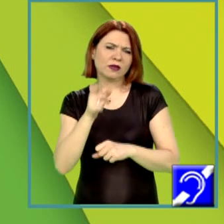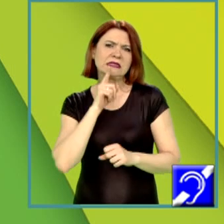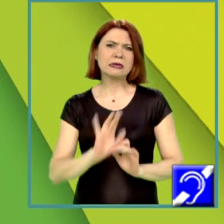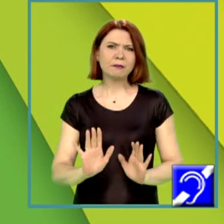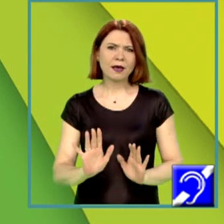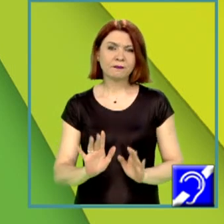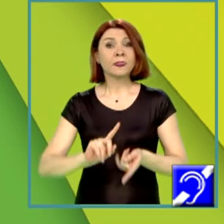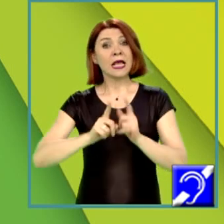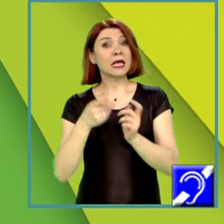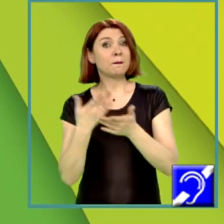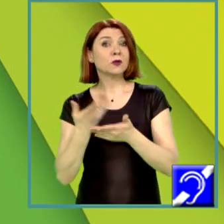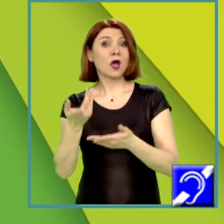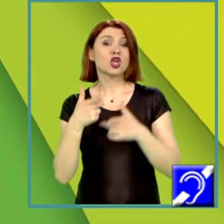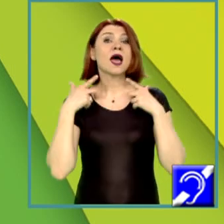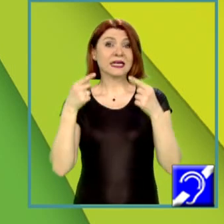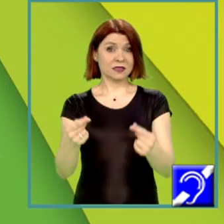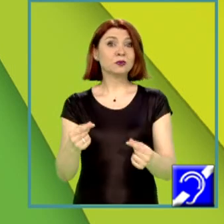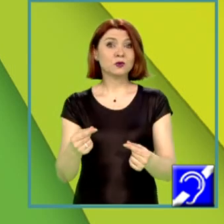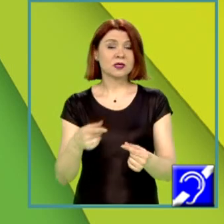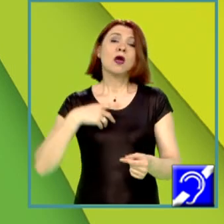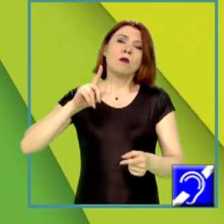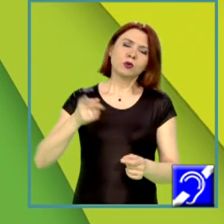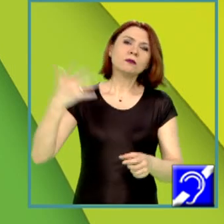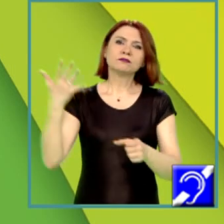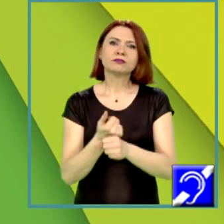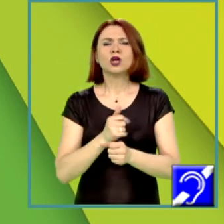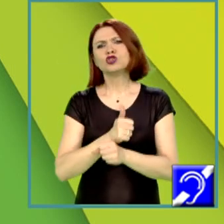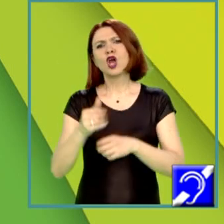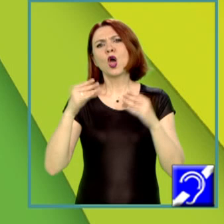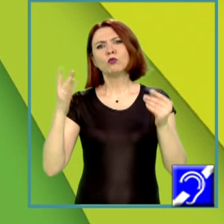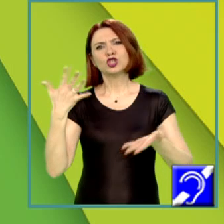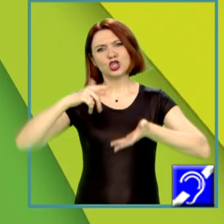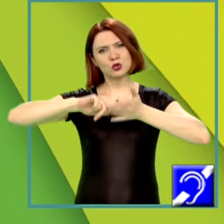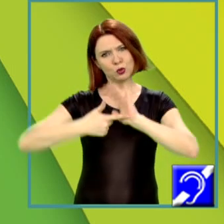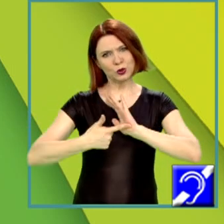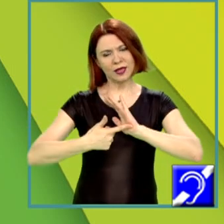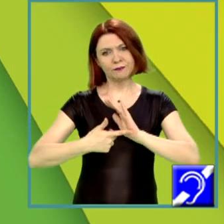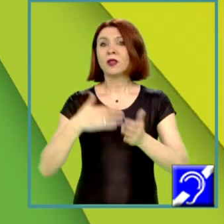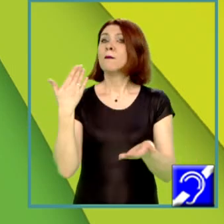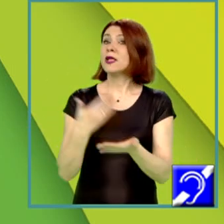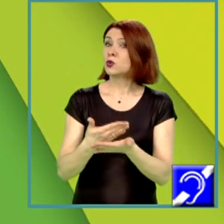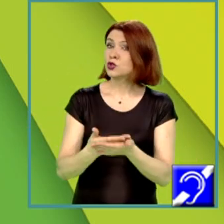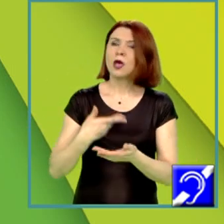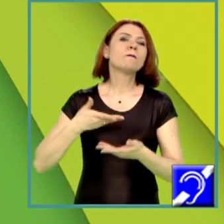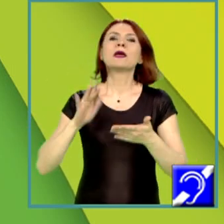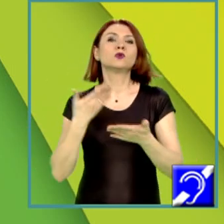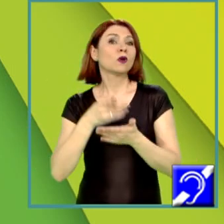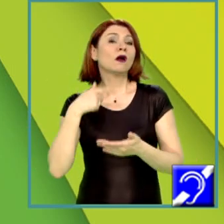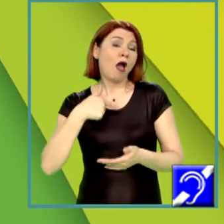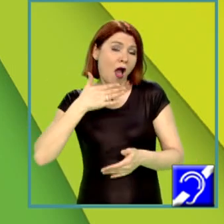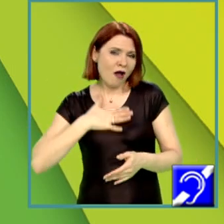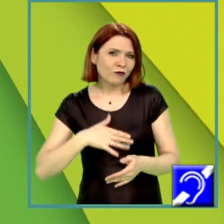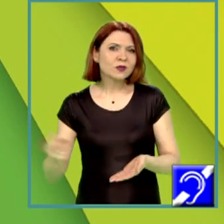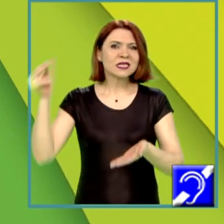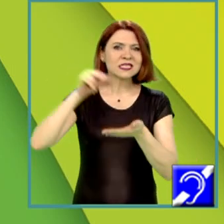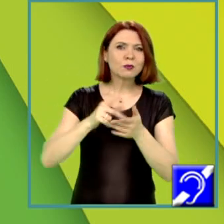Simplă dar pentru un astfel de răspuns Am putea obține cel mult 5 puncte de ce Pentru că voi fi eu